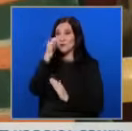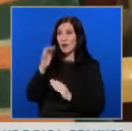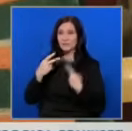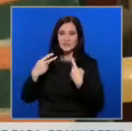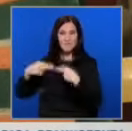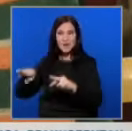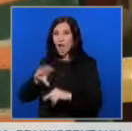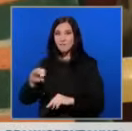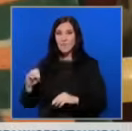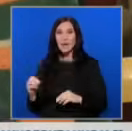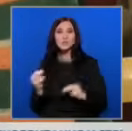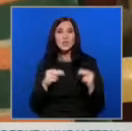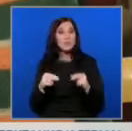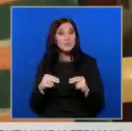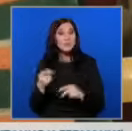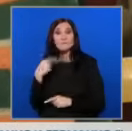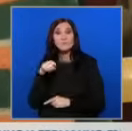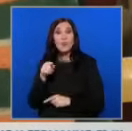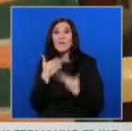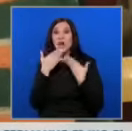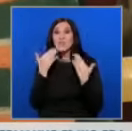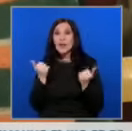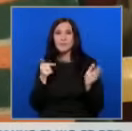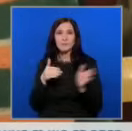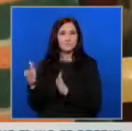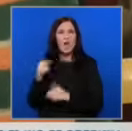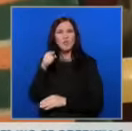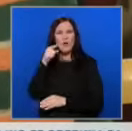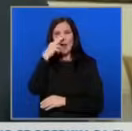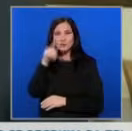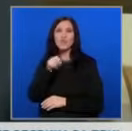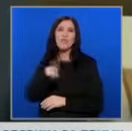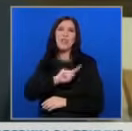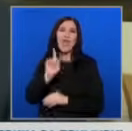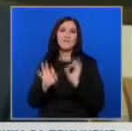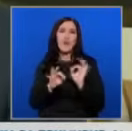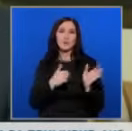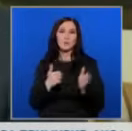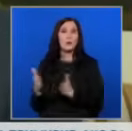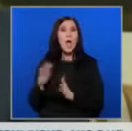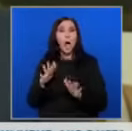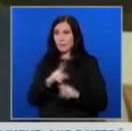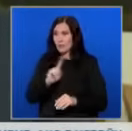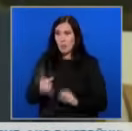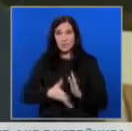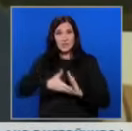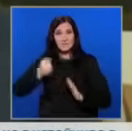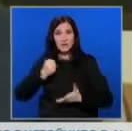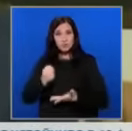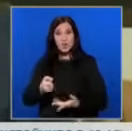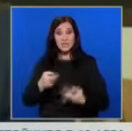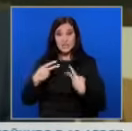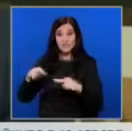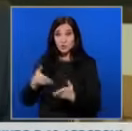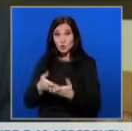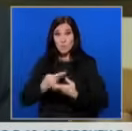на Европейската комисия. И тогава не, няма е да лъжа. Има... Това не е вярно. Няма, ама не могат да се извадят от бюджета, се върнат, защото